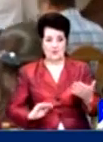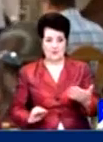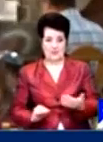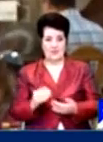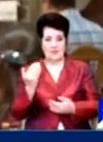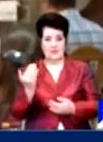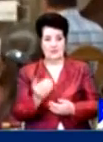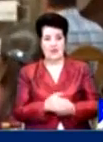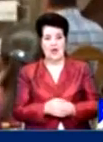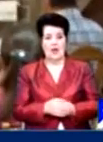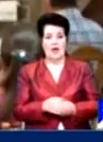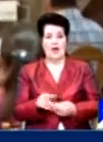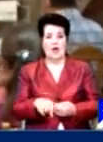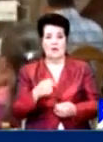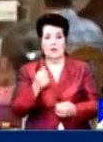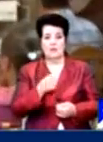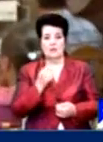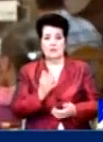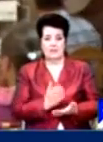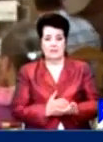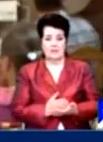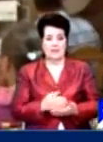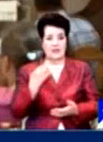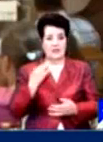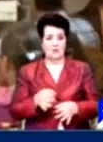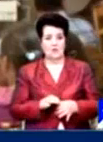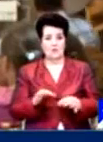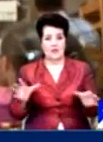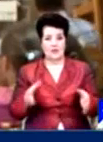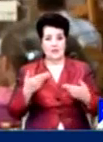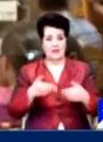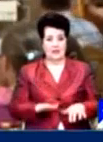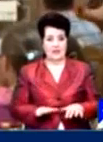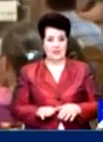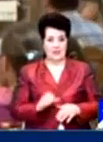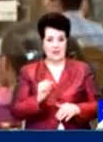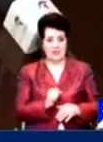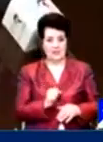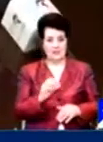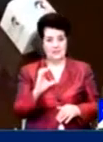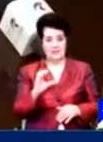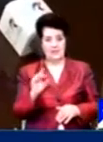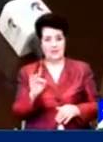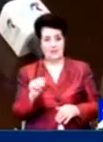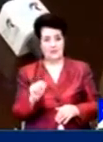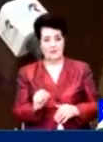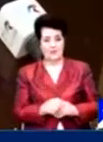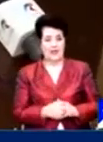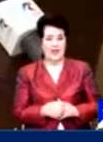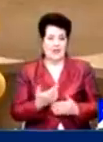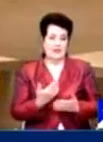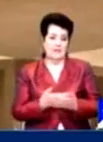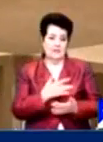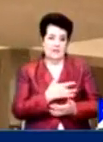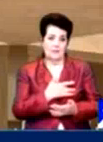autohtoni. Anul acesta este și anul jubiliar, 100 de ani de la nașterea lui Alexei Stârcea. Inițiativa presupune